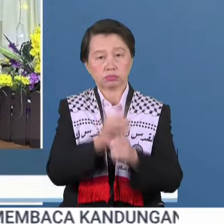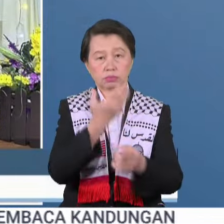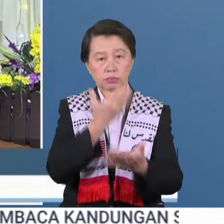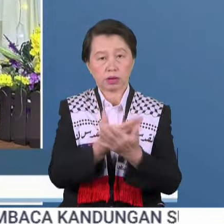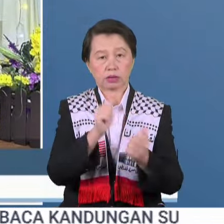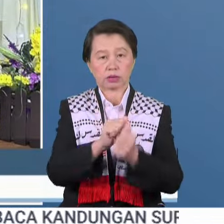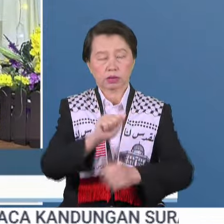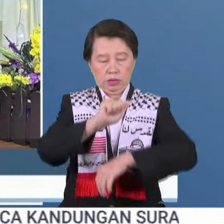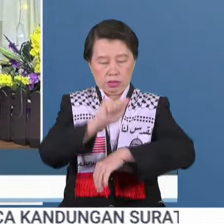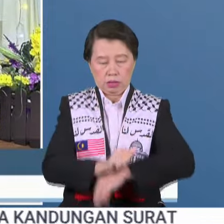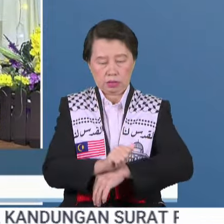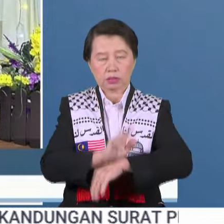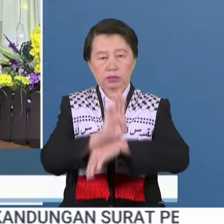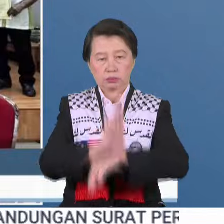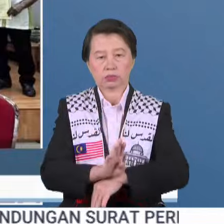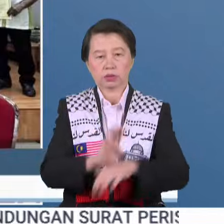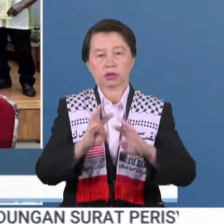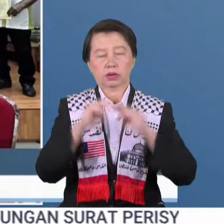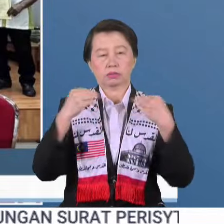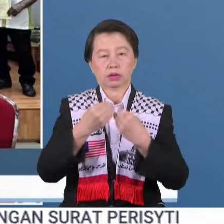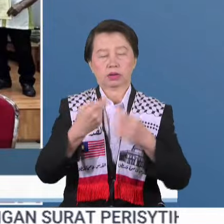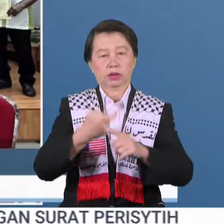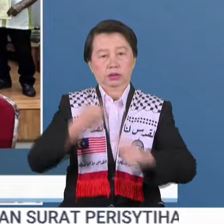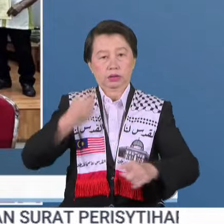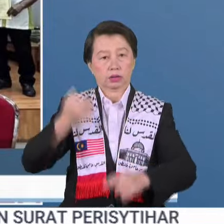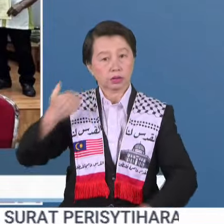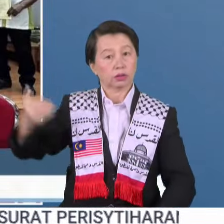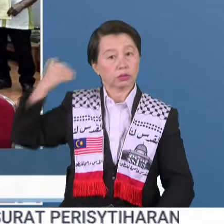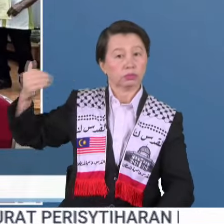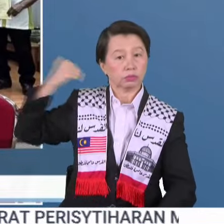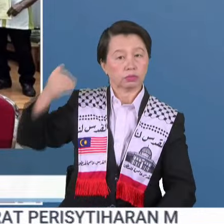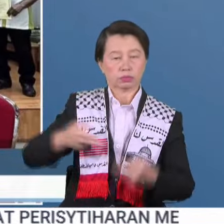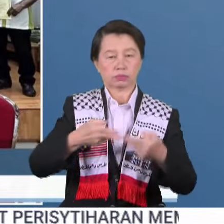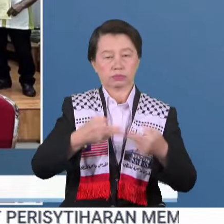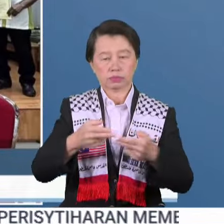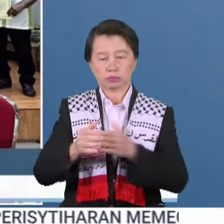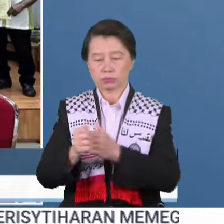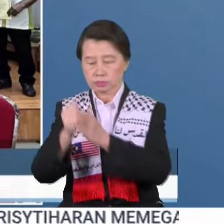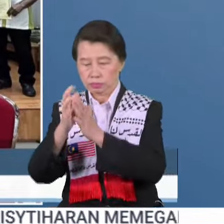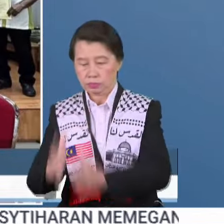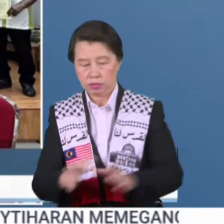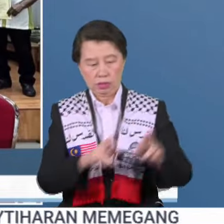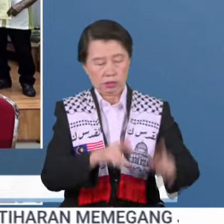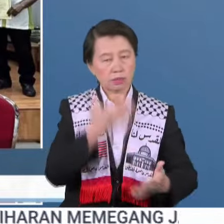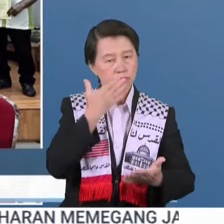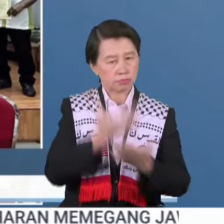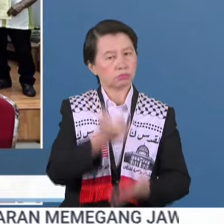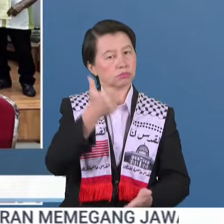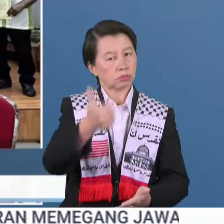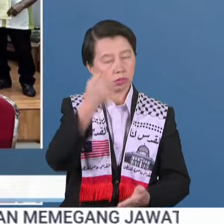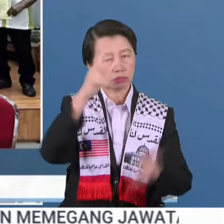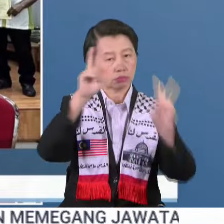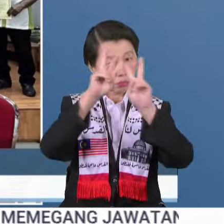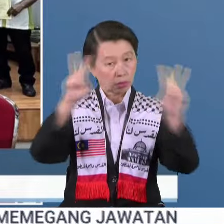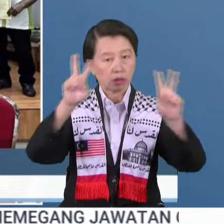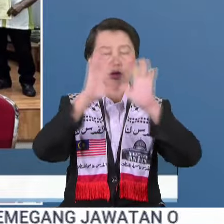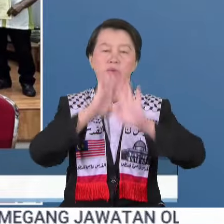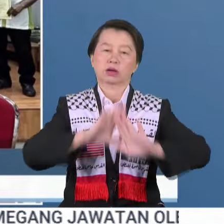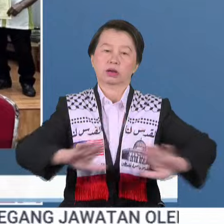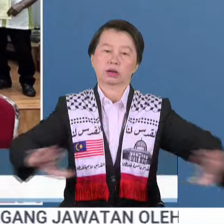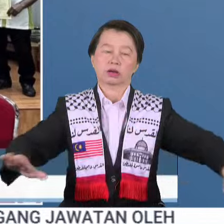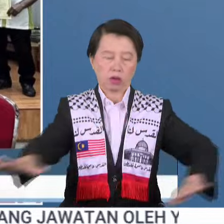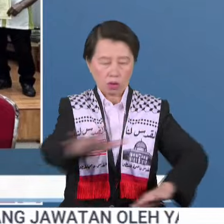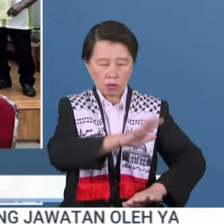dalam adat serta kebudayaan masyarakat sejak dahulu Perhubungan antara pemimpin dan rakyat yang baik menentukan keamanan dan keharmonian